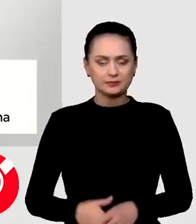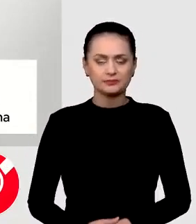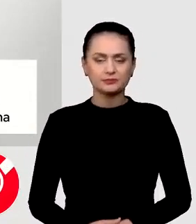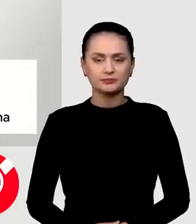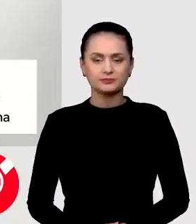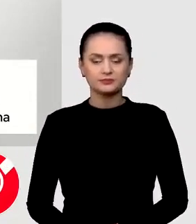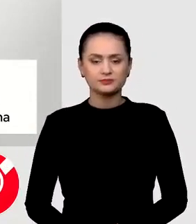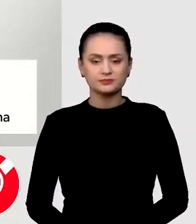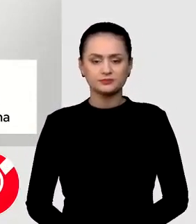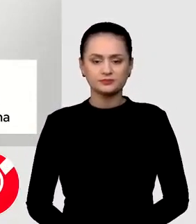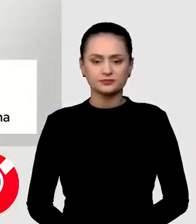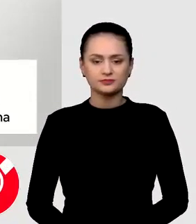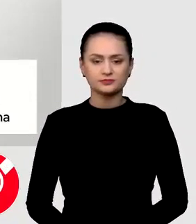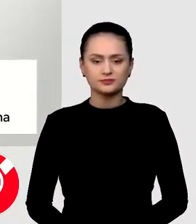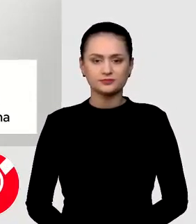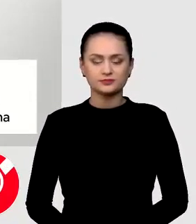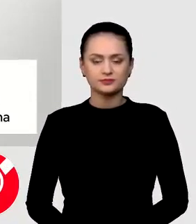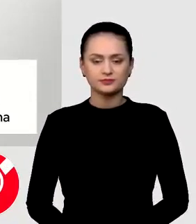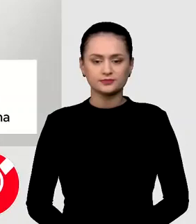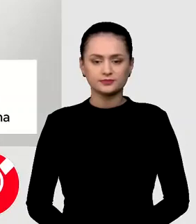reușit să rezistăm șantajului.